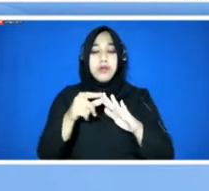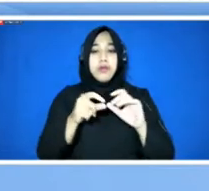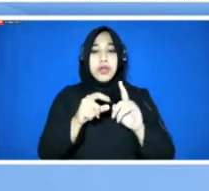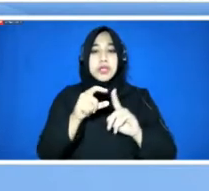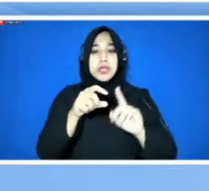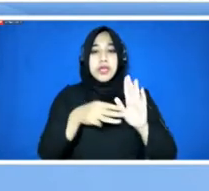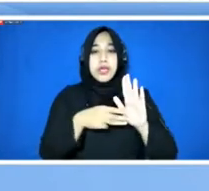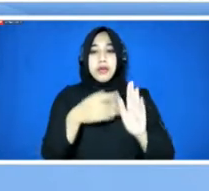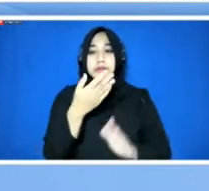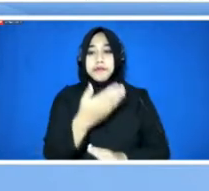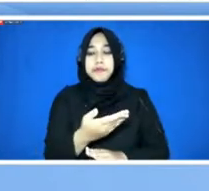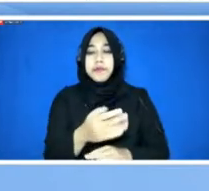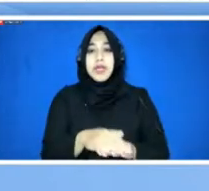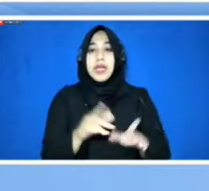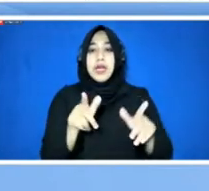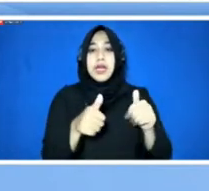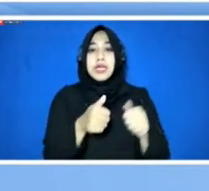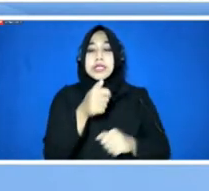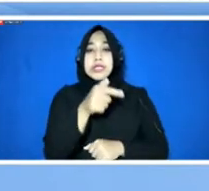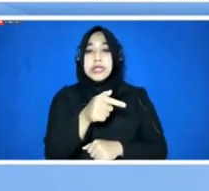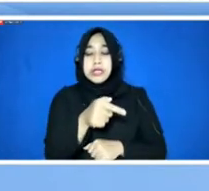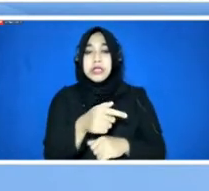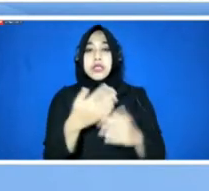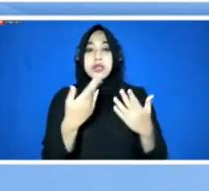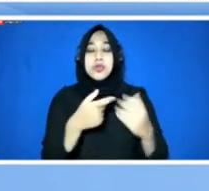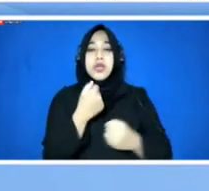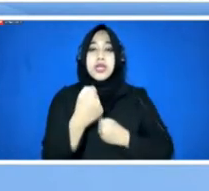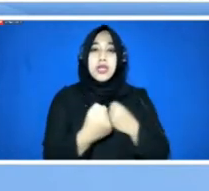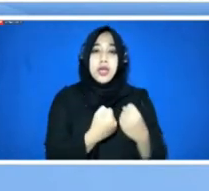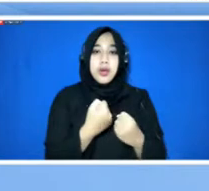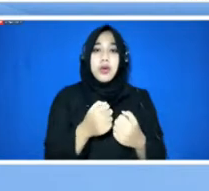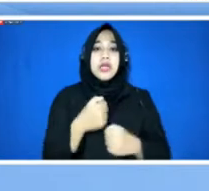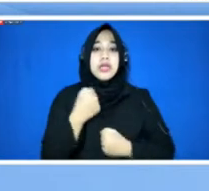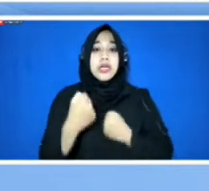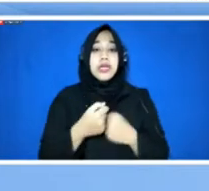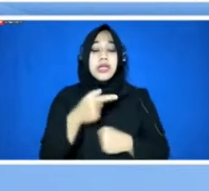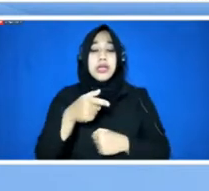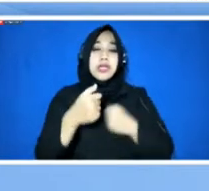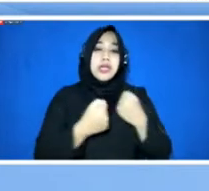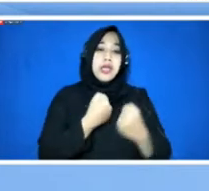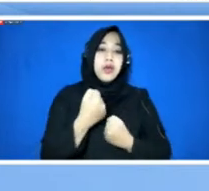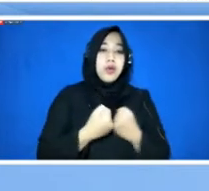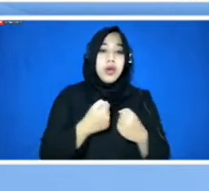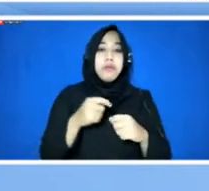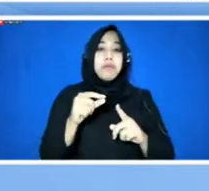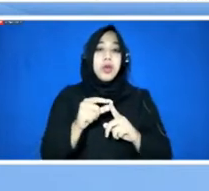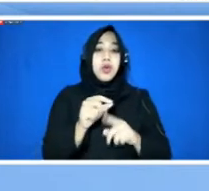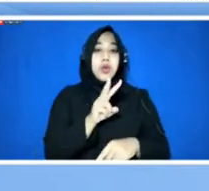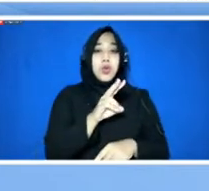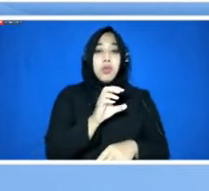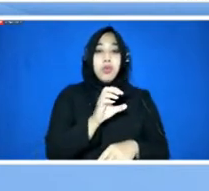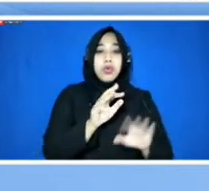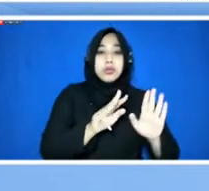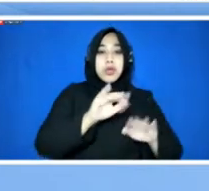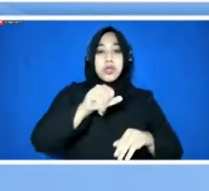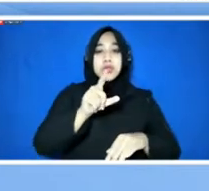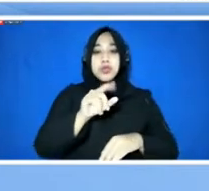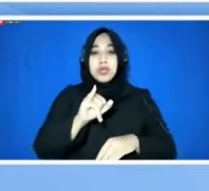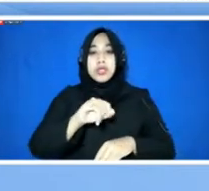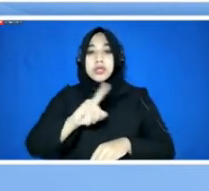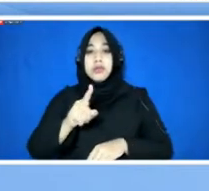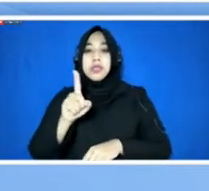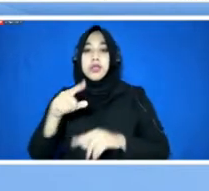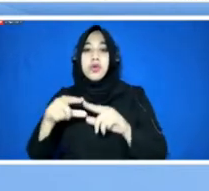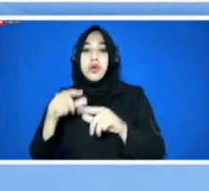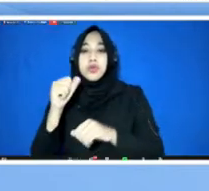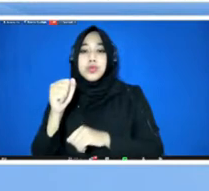Di mana hasil ini telah dilakukan atau kegiatan ini telah dilakukan pada periode 29 Juli hingga 1 Agustus